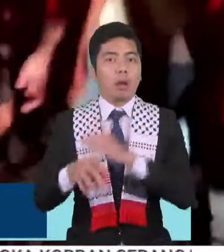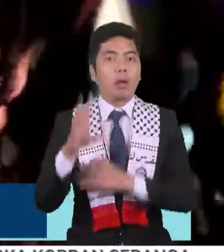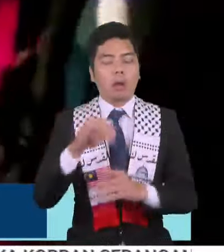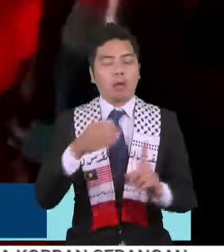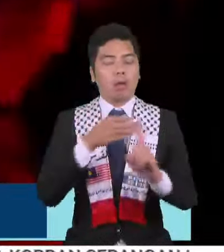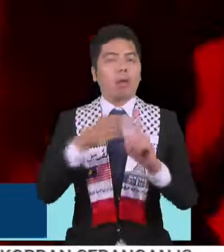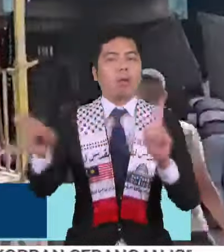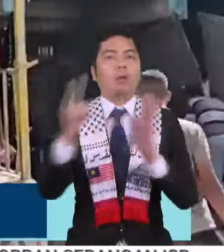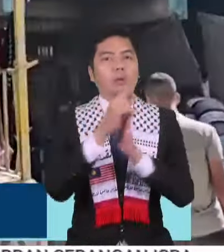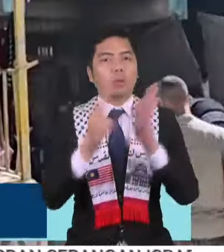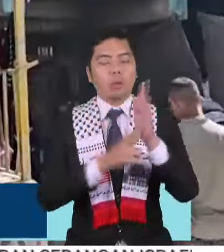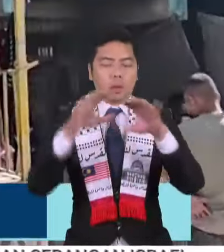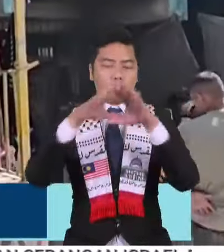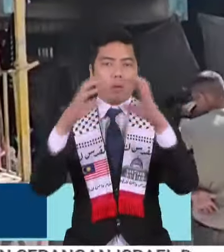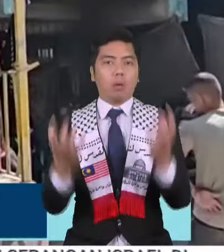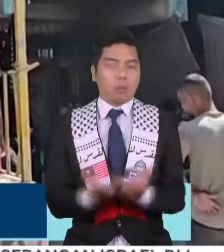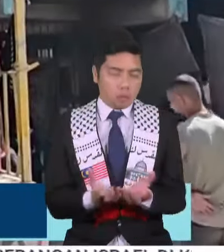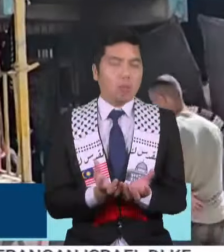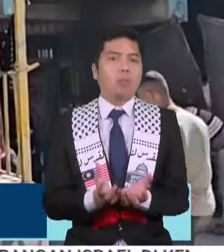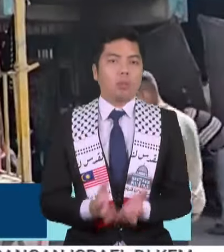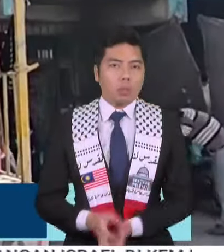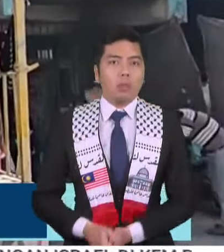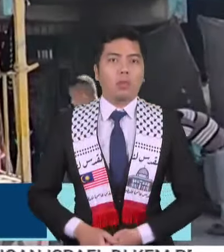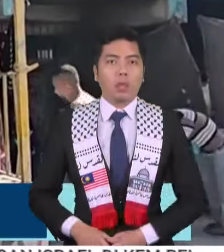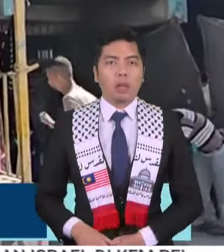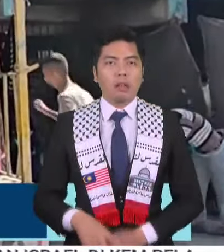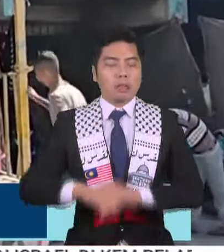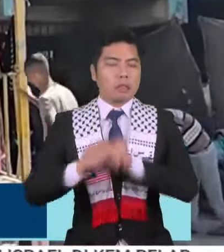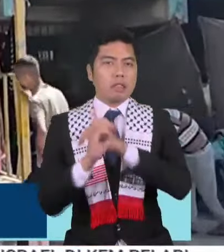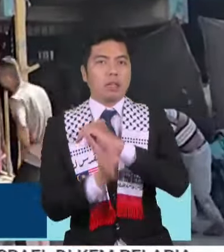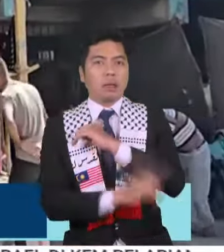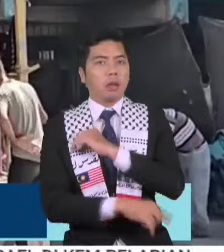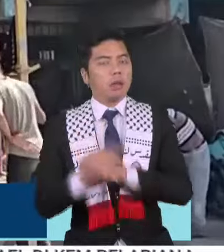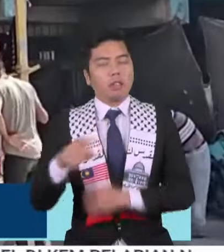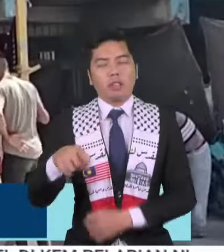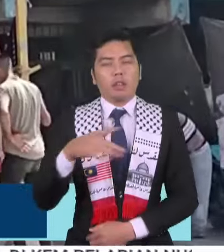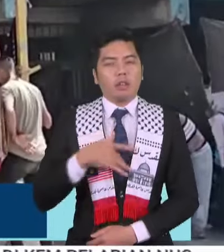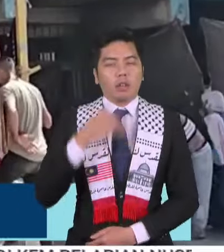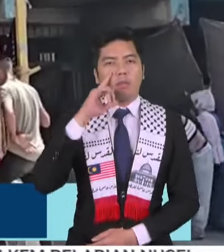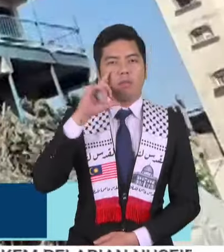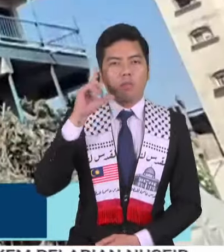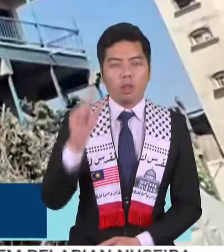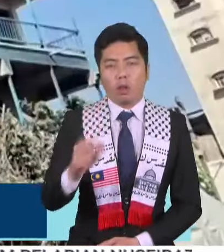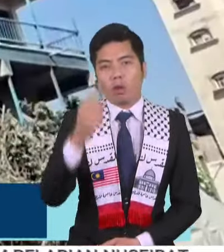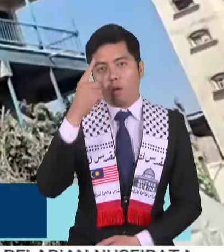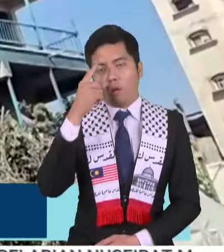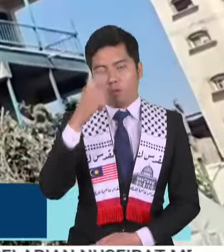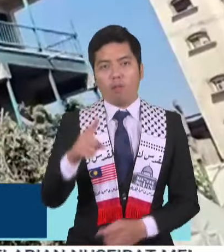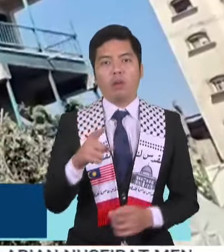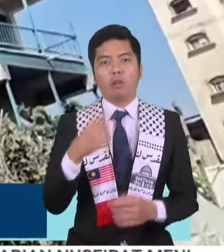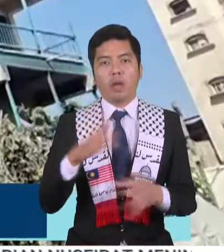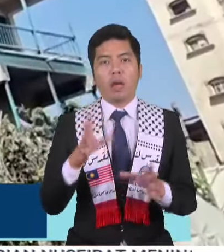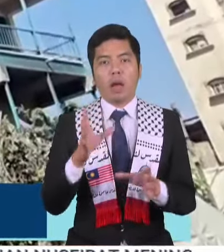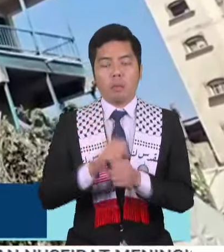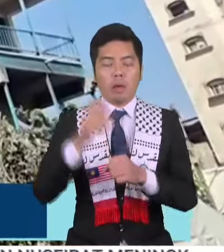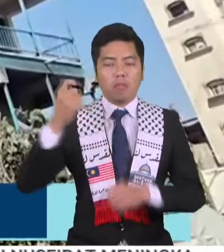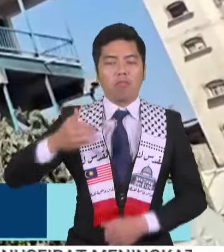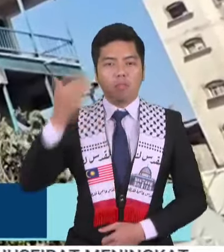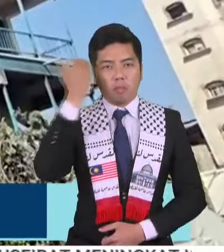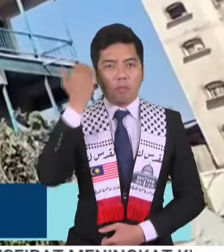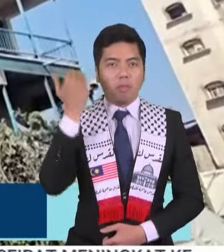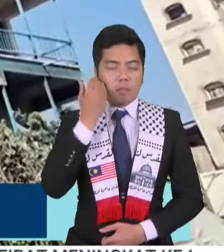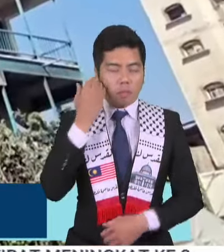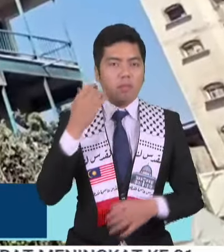pembunuhan pelanggaran undang-undang global oleh Israel. Tindakan itu juga penghinaan terhadap perintah dikeluarkan Mahkamah